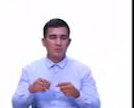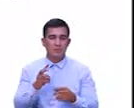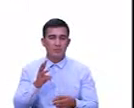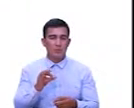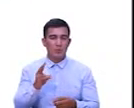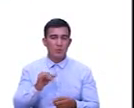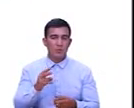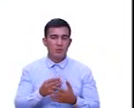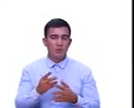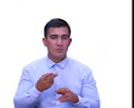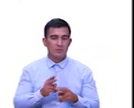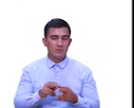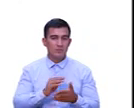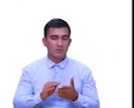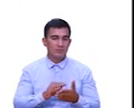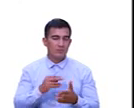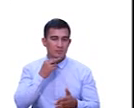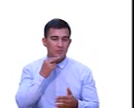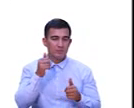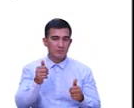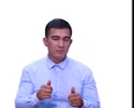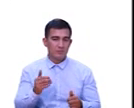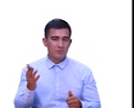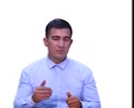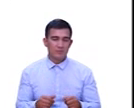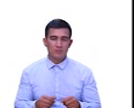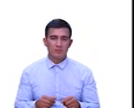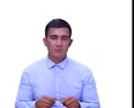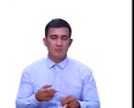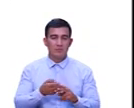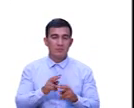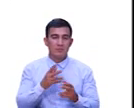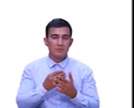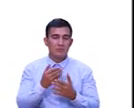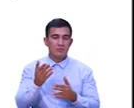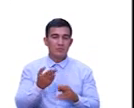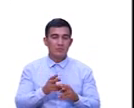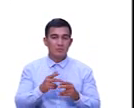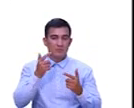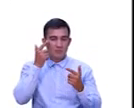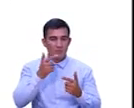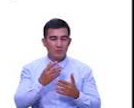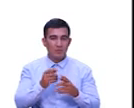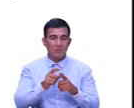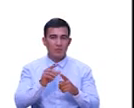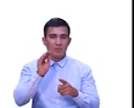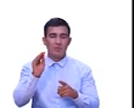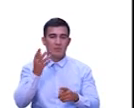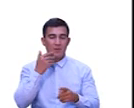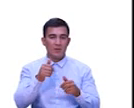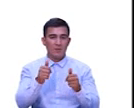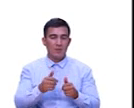turibdi. Ya'ni Q1 va Q2 zaryadlarining modullari, demak biz ularning ishorasiga e'tibor bermaymiz formulaga